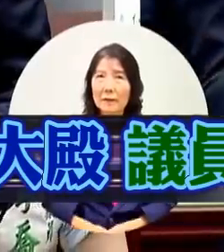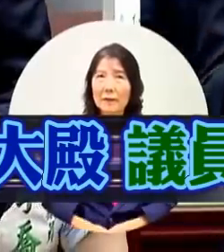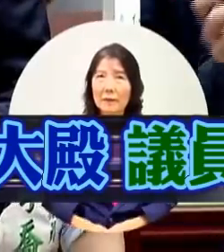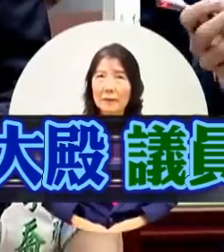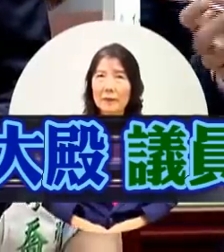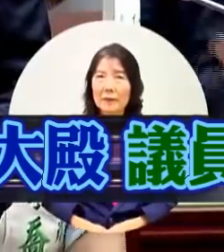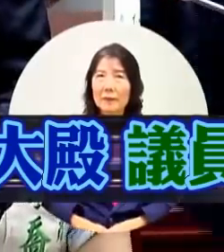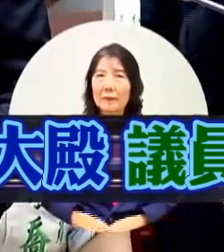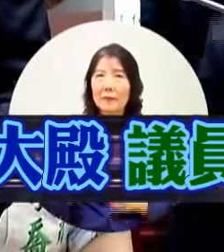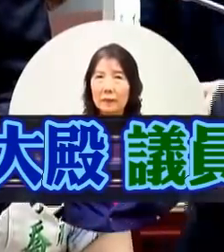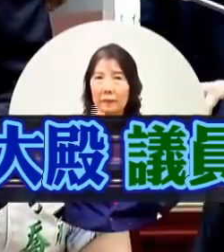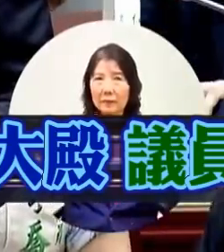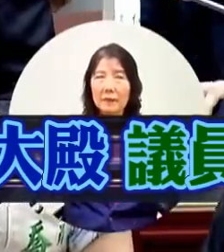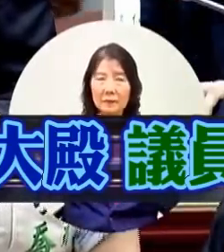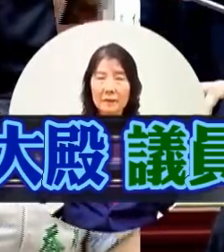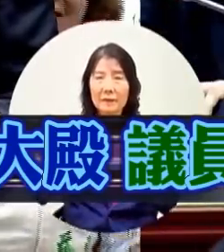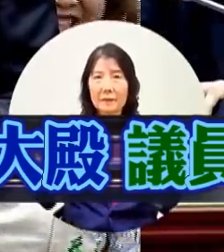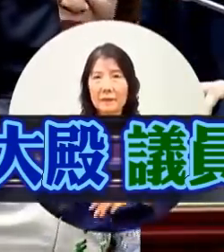好，局长请坐。